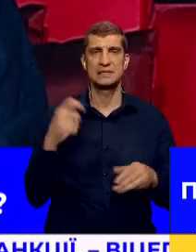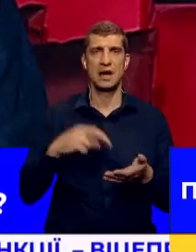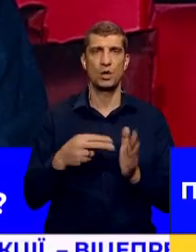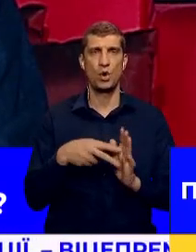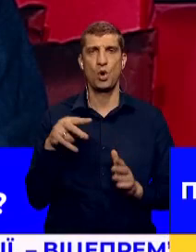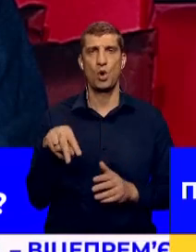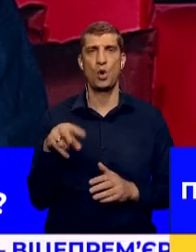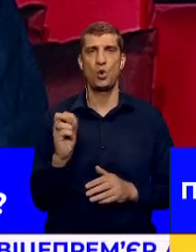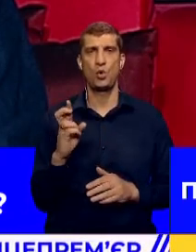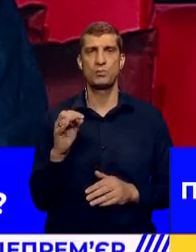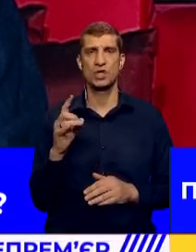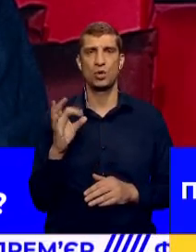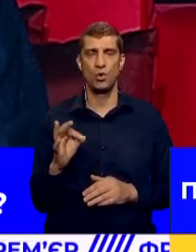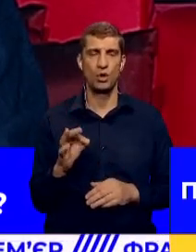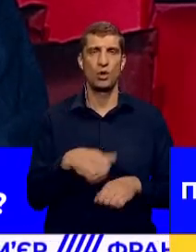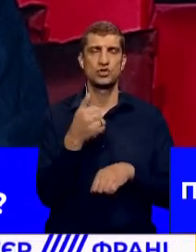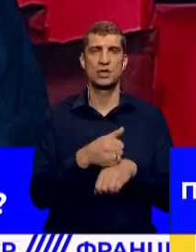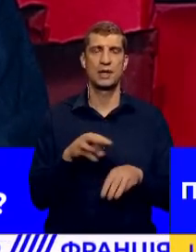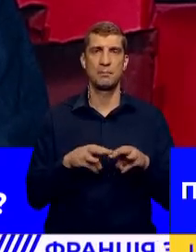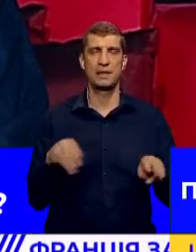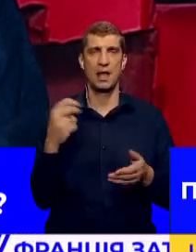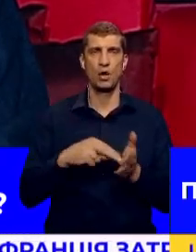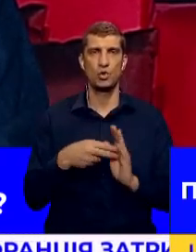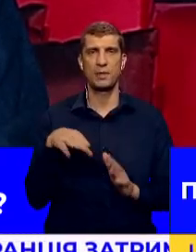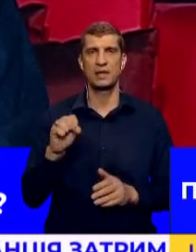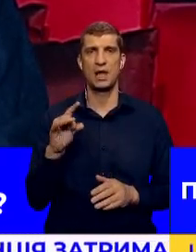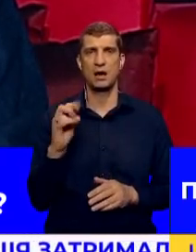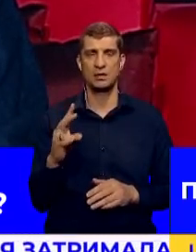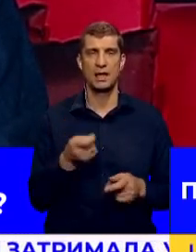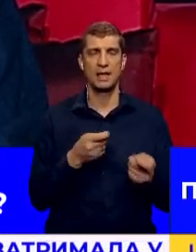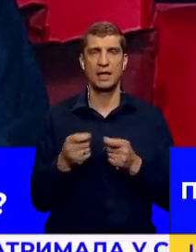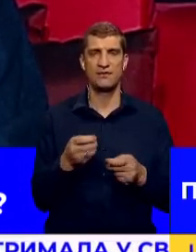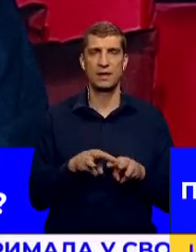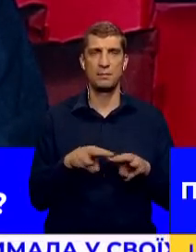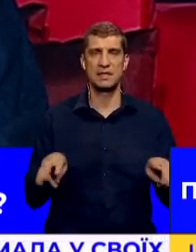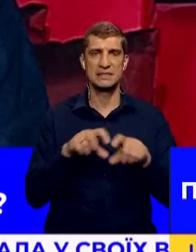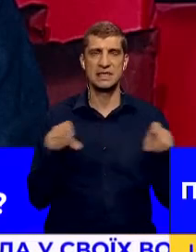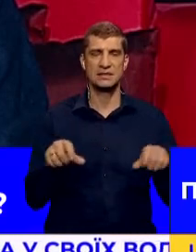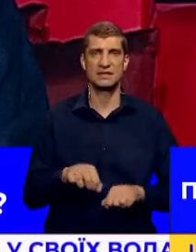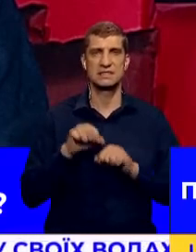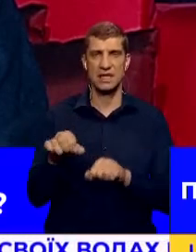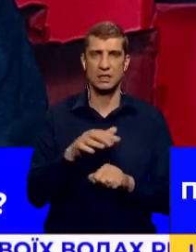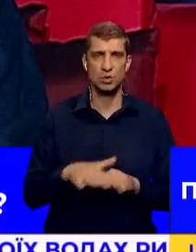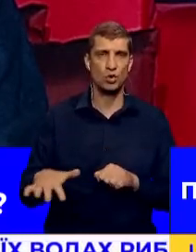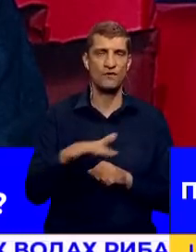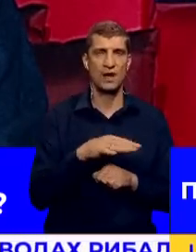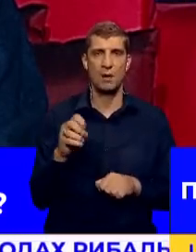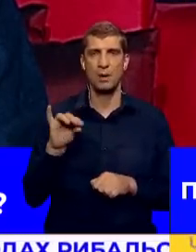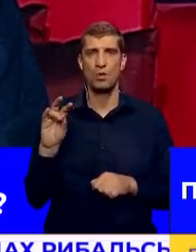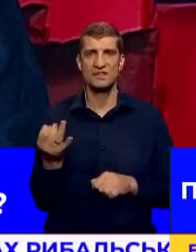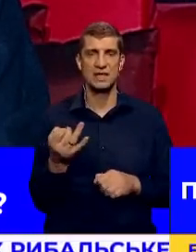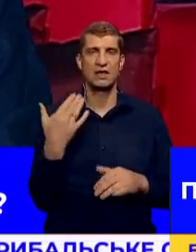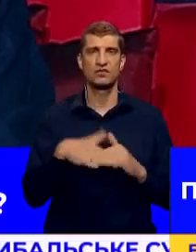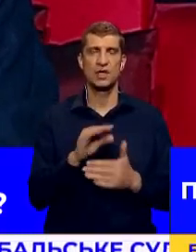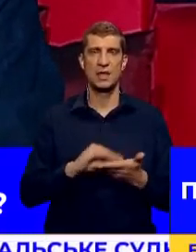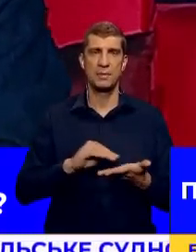Любченко та очільник Міноборони Таран. А керівник Міністерства захисту довкілля Роман Абрамовський вже